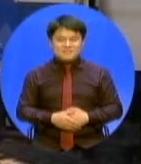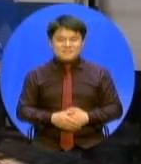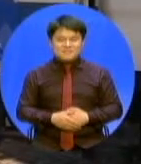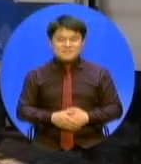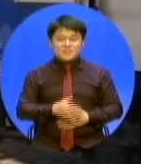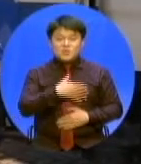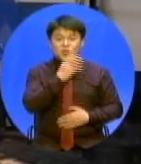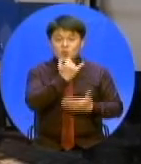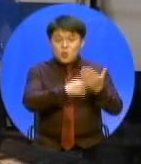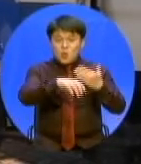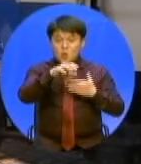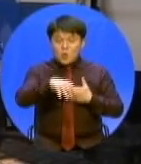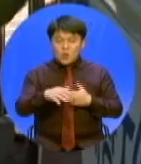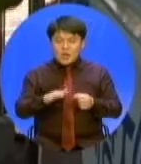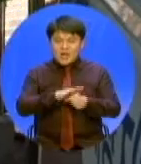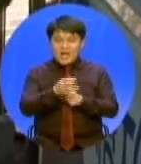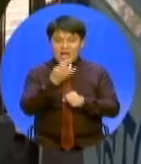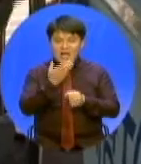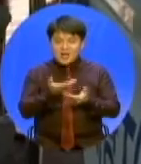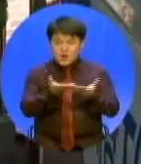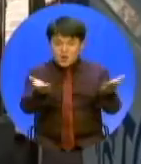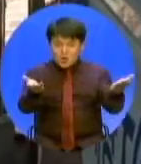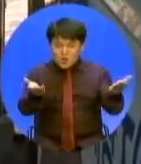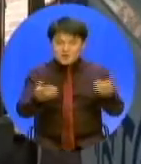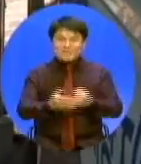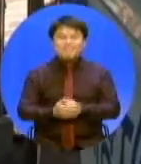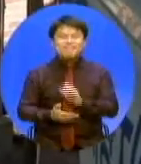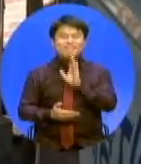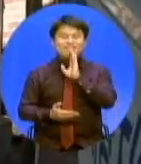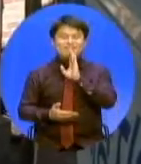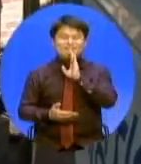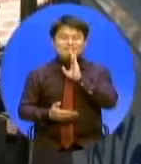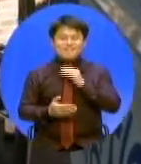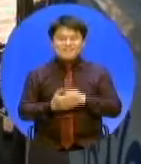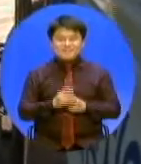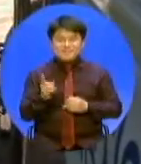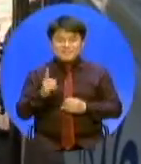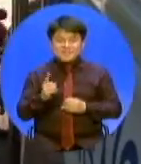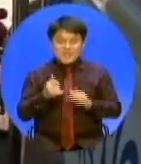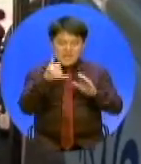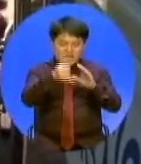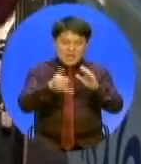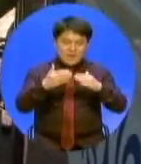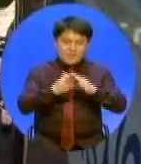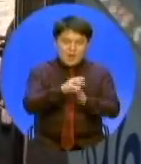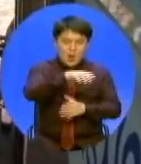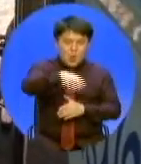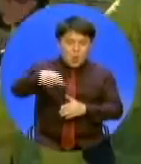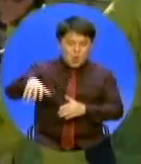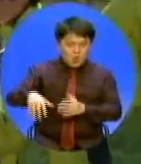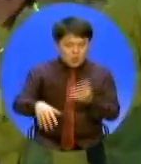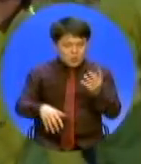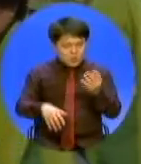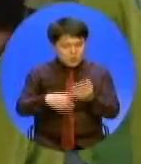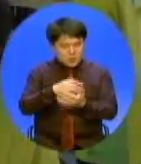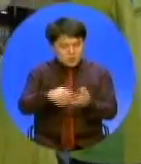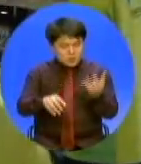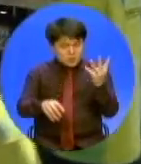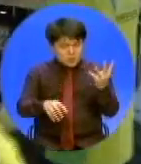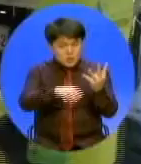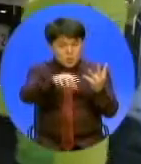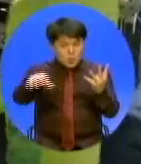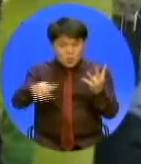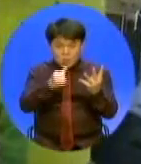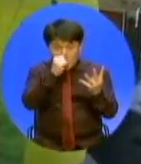경로당에 또 사랑의 쌀도 지원하셨는데요. 네, 그렇습니다. 네. 그래서 아마 폐광 지역 저희들이 4개 시군인데